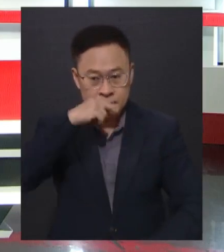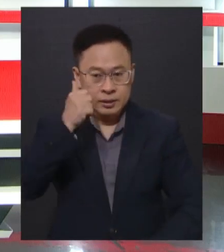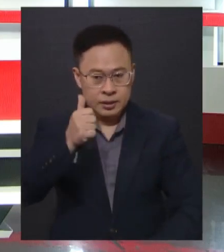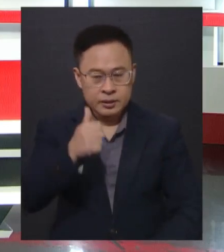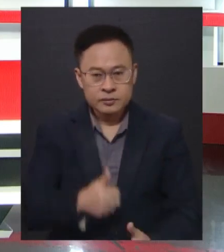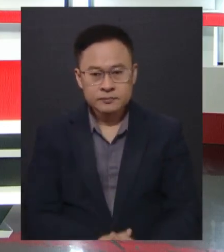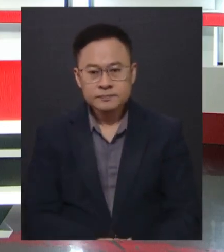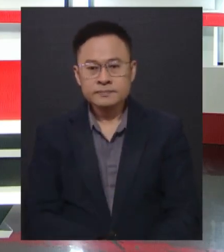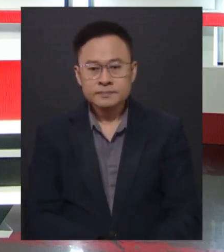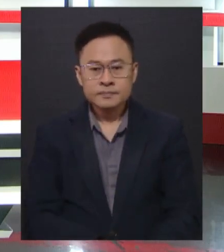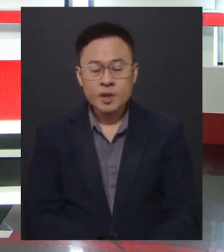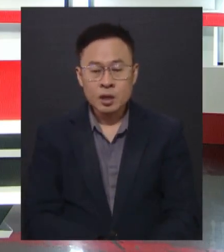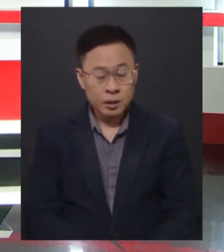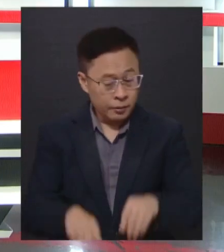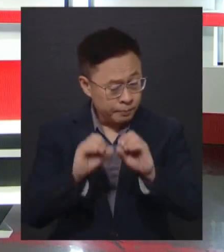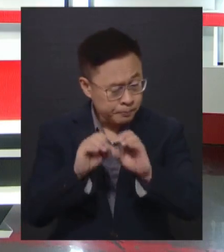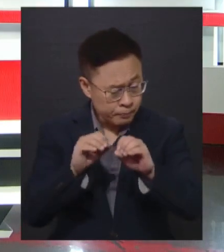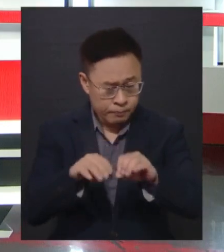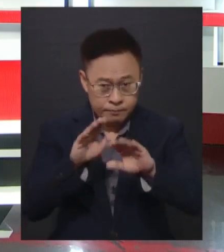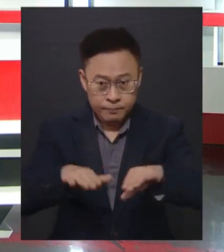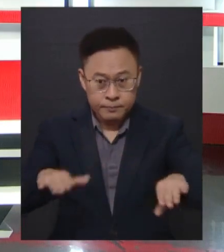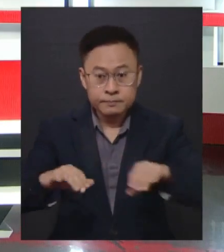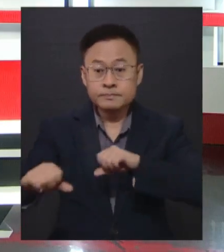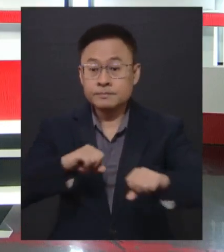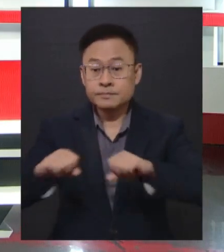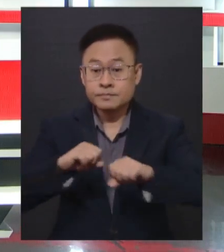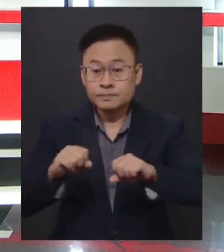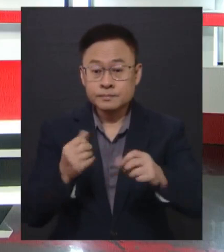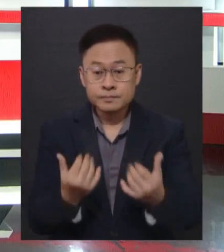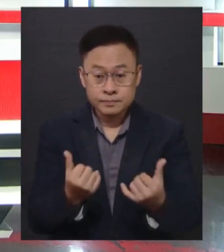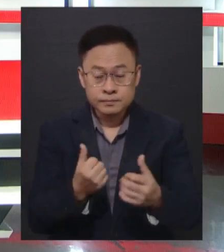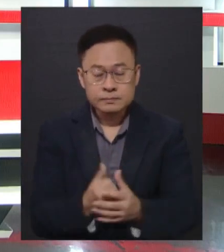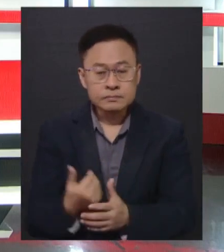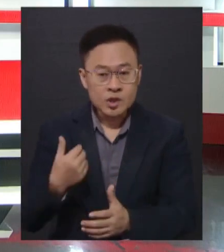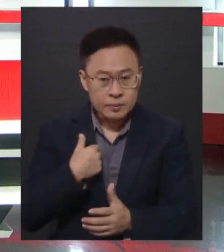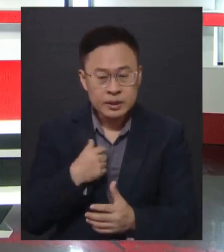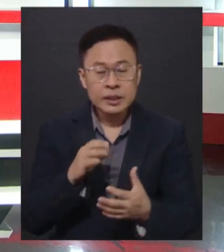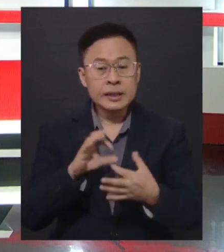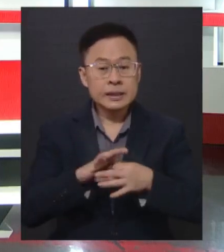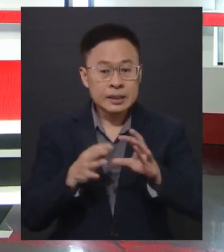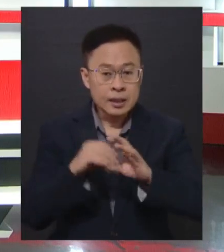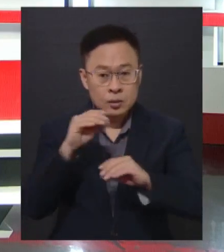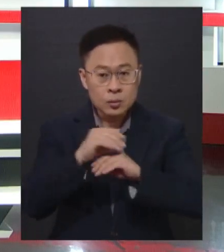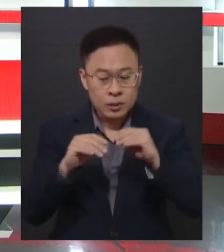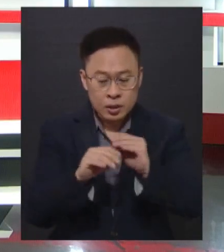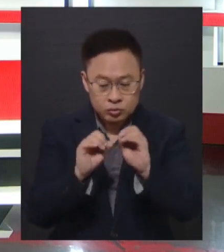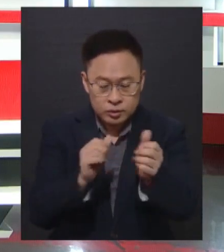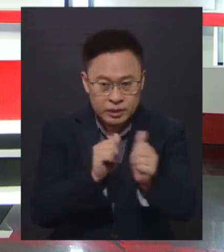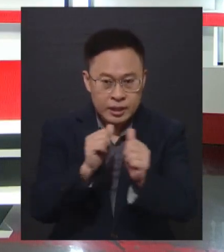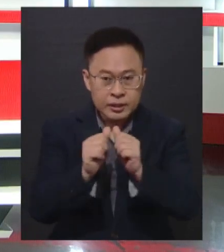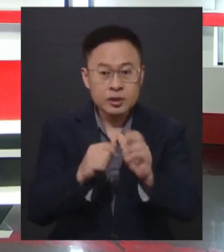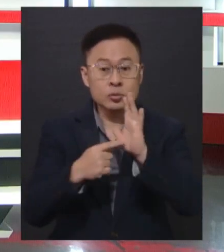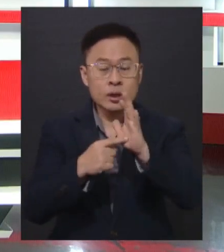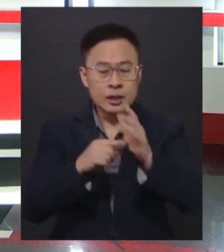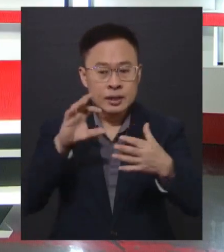ว่ากันด้วยเรื่องของการปลูกฝังตั้งแต่เยาวชนจริงๆในช่วงนี้เราก็จะมีการอัปเดตเกี่ยวกับเรื่องราวของการแข่งขันกีฬาเทควันโดน